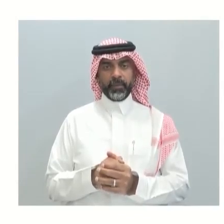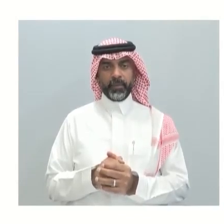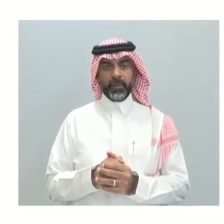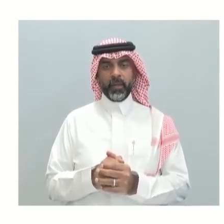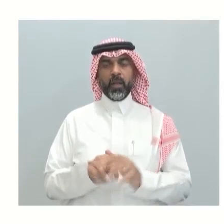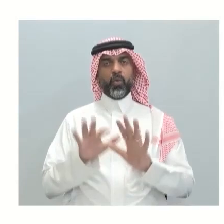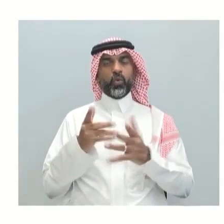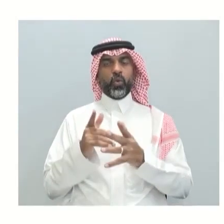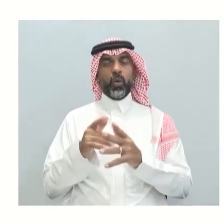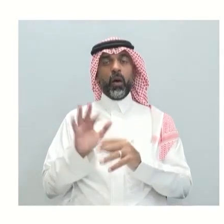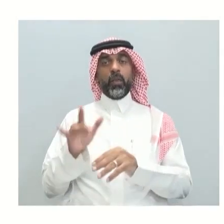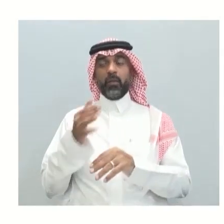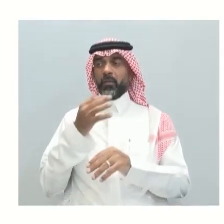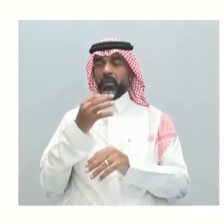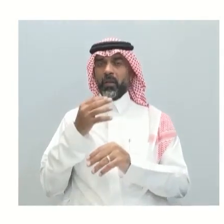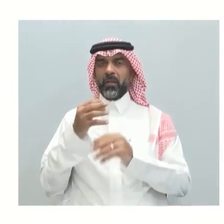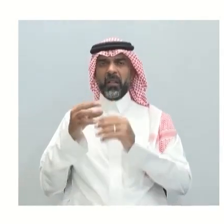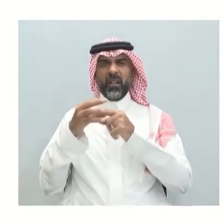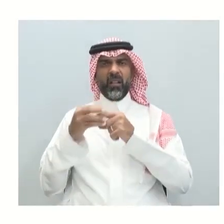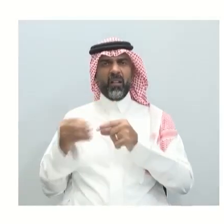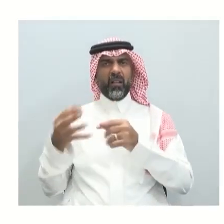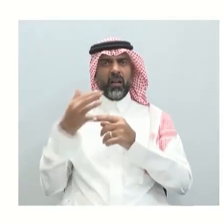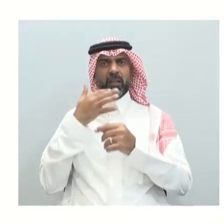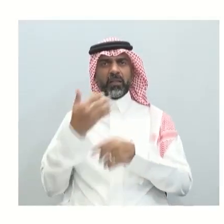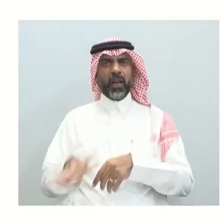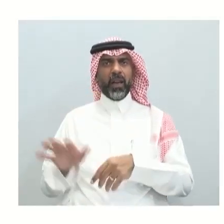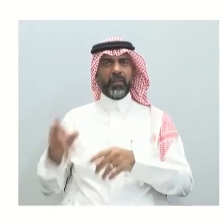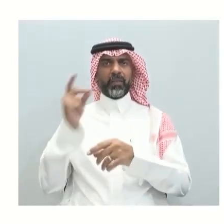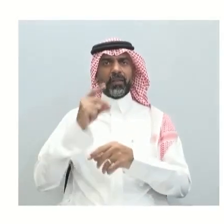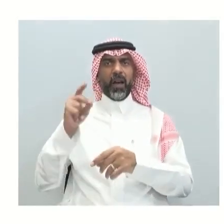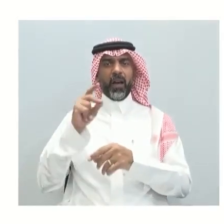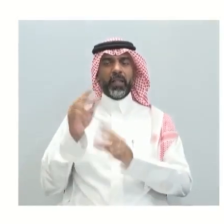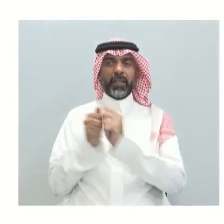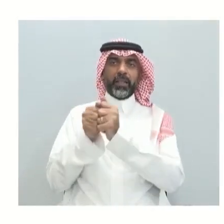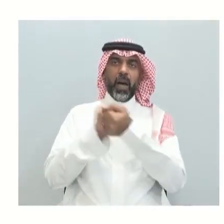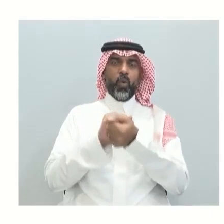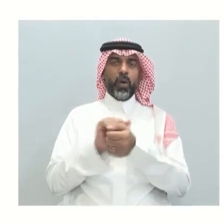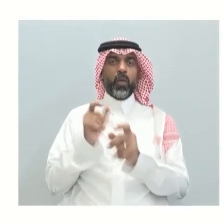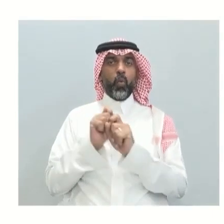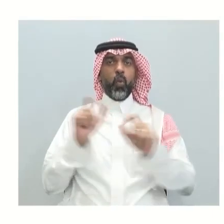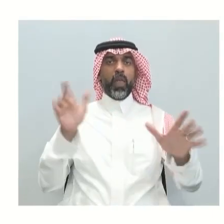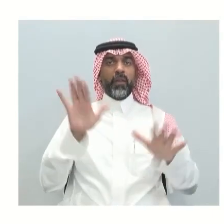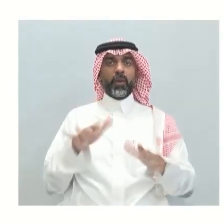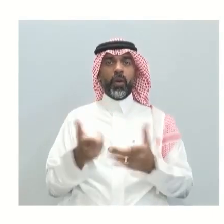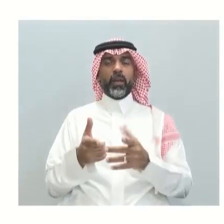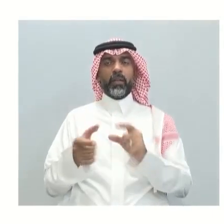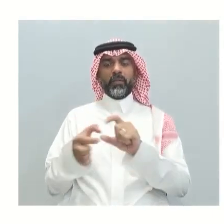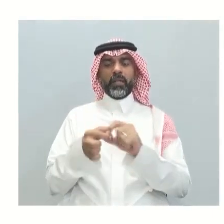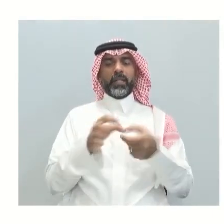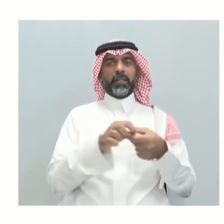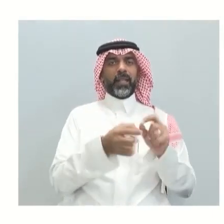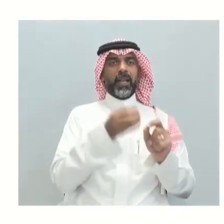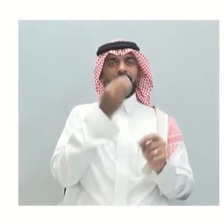تنص على حدوث فقدان في الطاقه عند تحولها من شكل الى اخر هذا الامر يكون واضح بشكل كبير في السلاسل الغذائيه